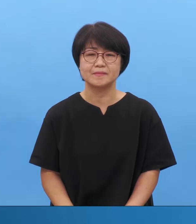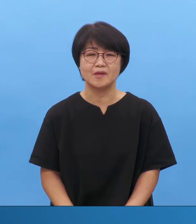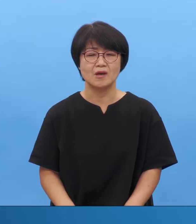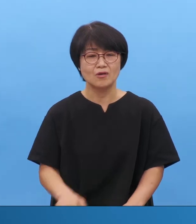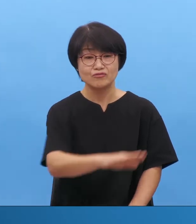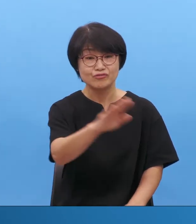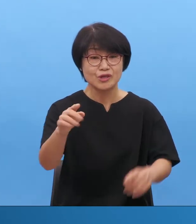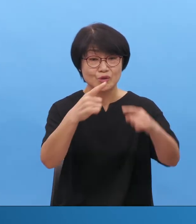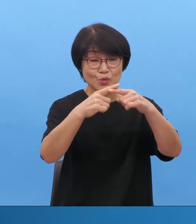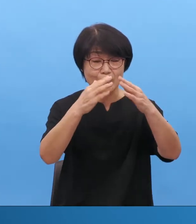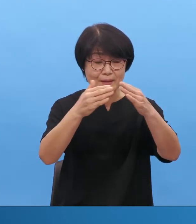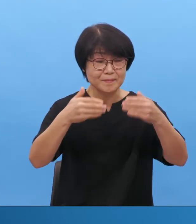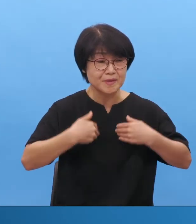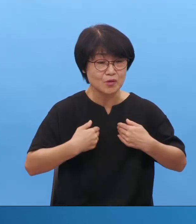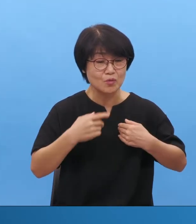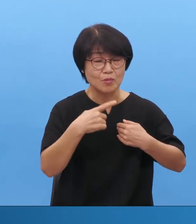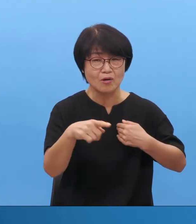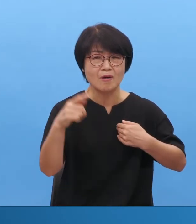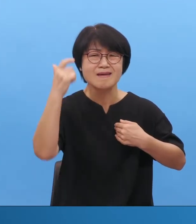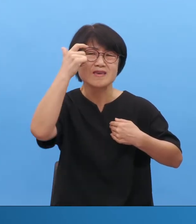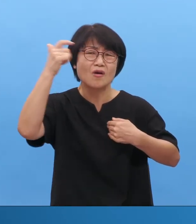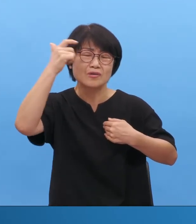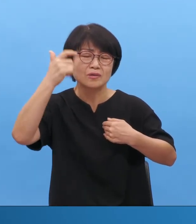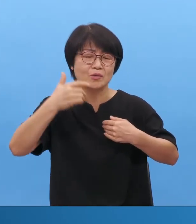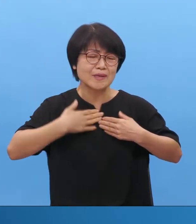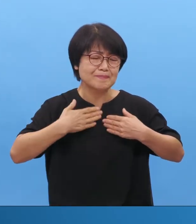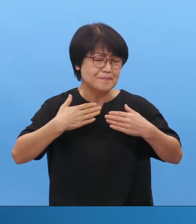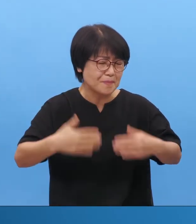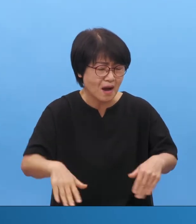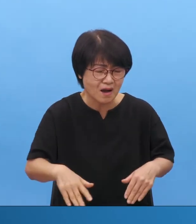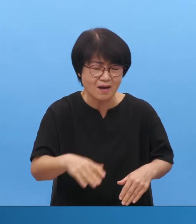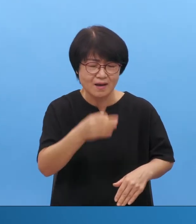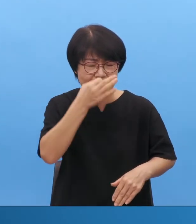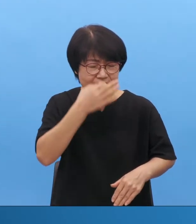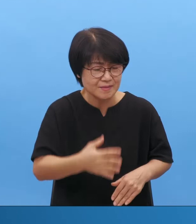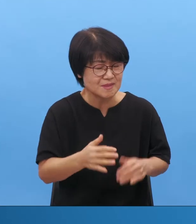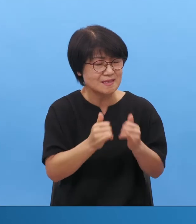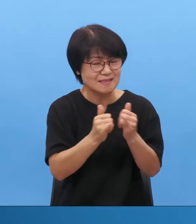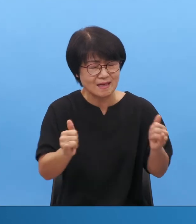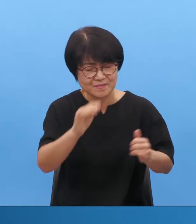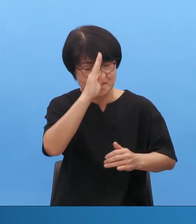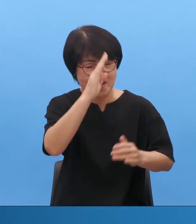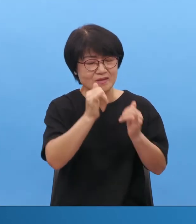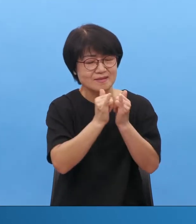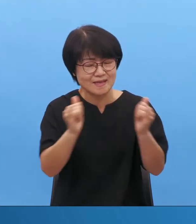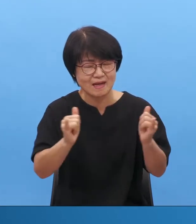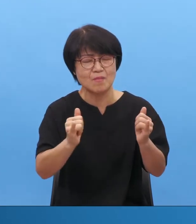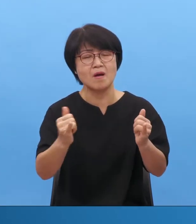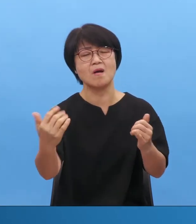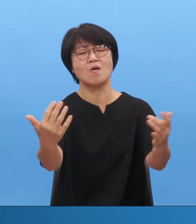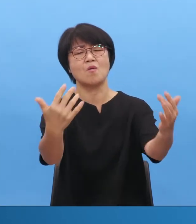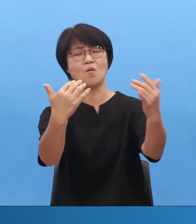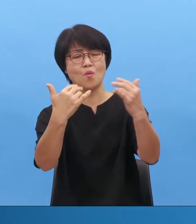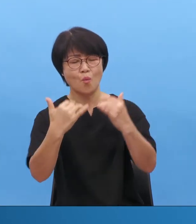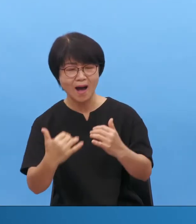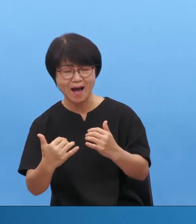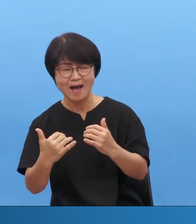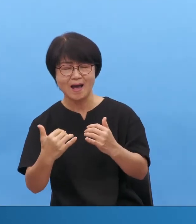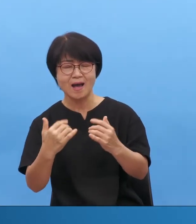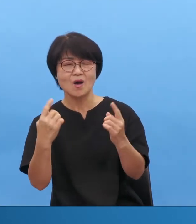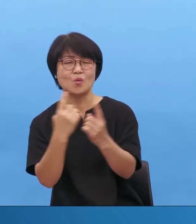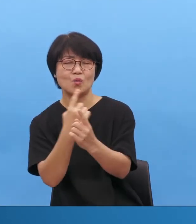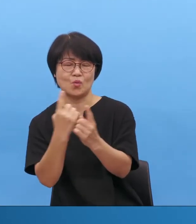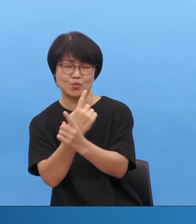수 있어요. A place, 이 시스템 만들어라. a place where people who are diagnosed or sick spiritually and need healing.